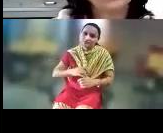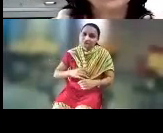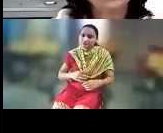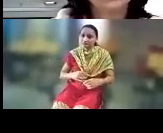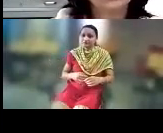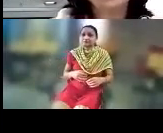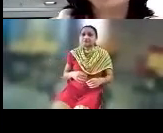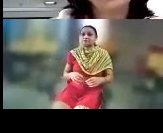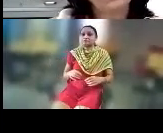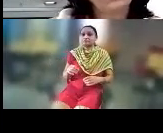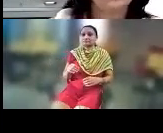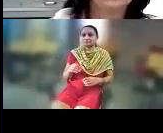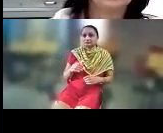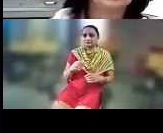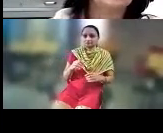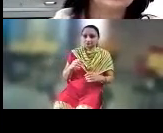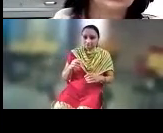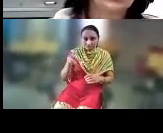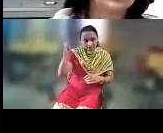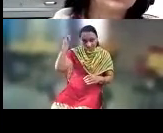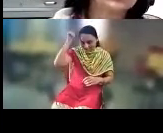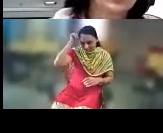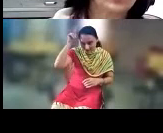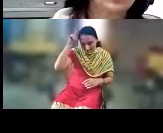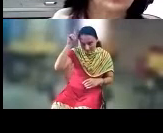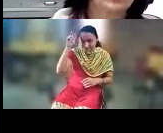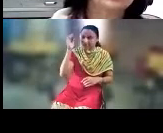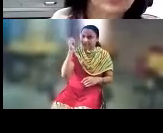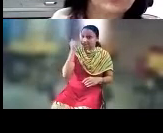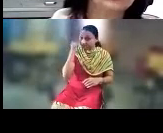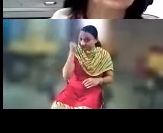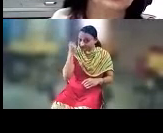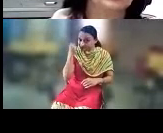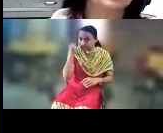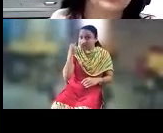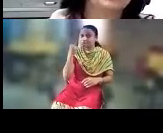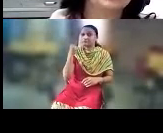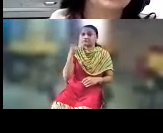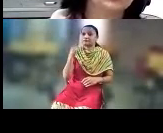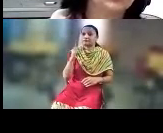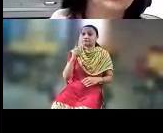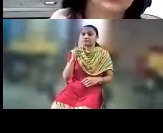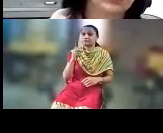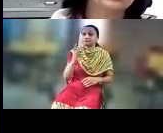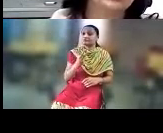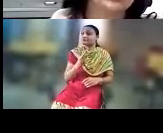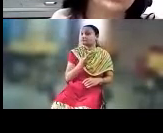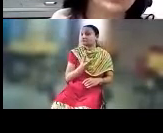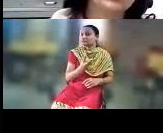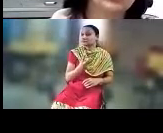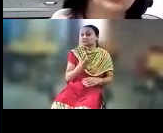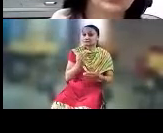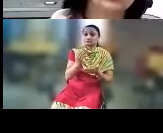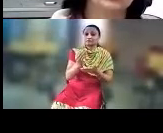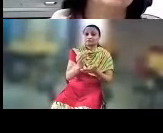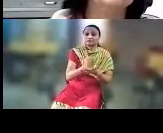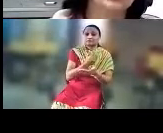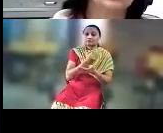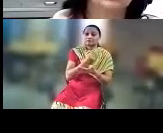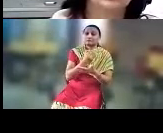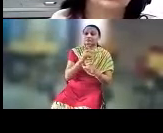जाता है कॉग्निशन में नॉलेज, अंडरस्टैंडिंग एंड परसेप्शंस दैट रिजल्ट इन प्रोटेक्शन अगेंस्ट